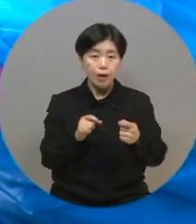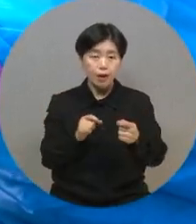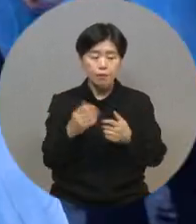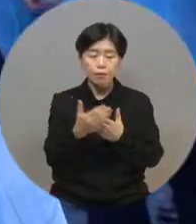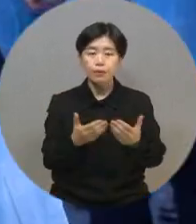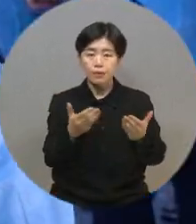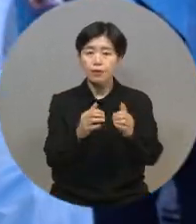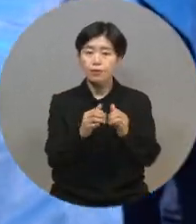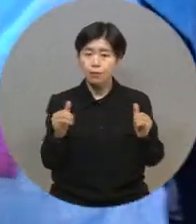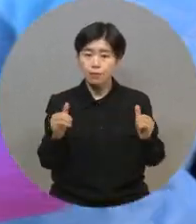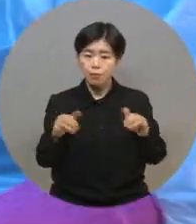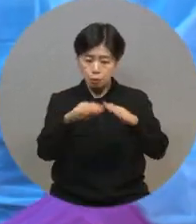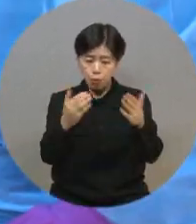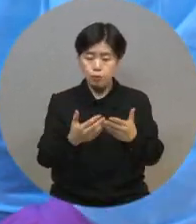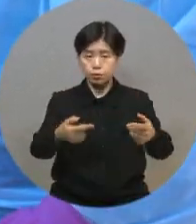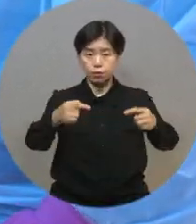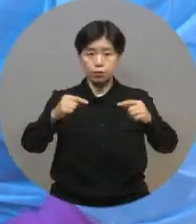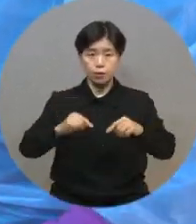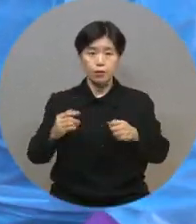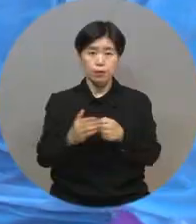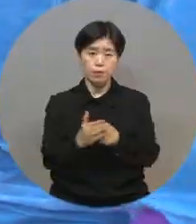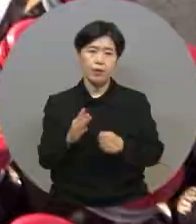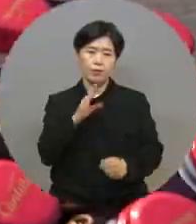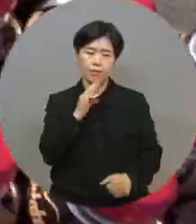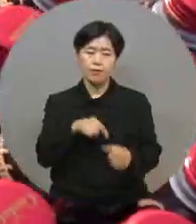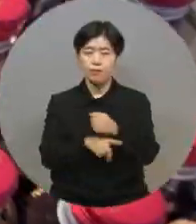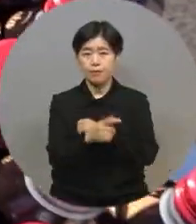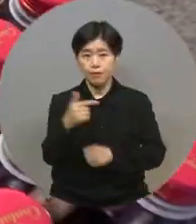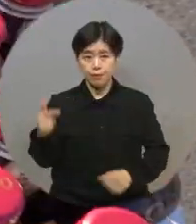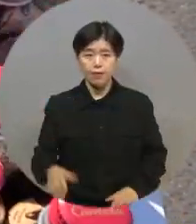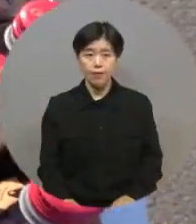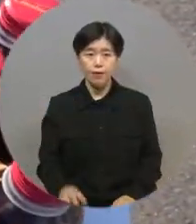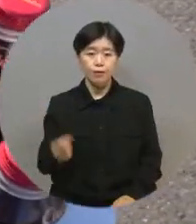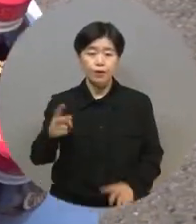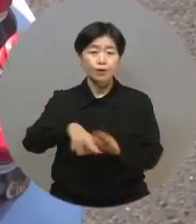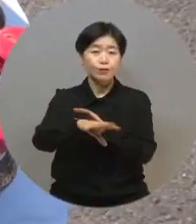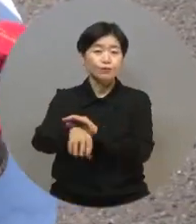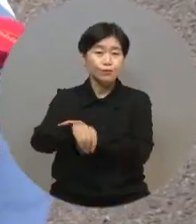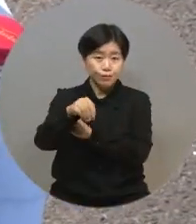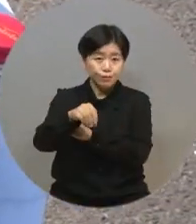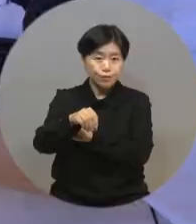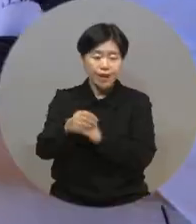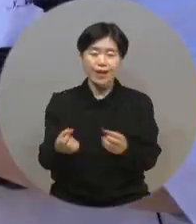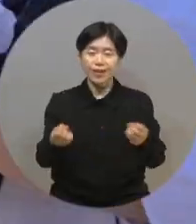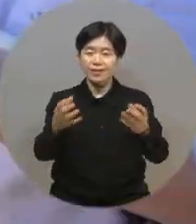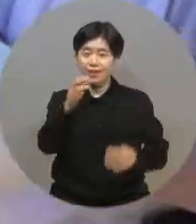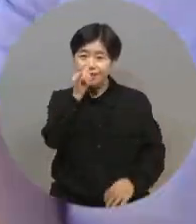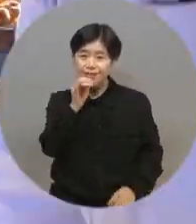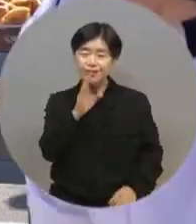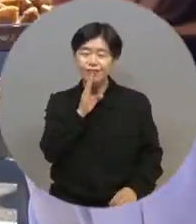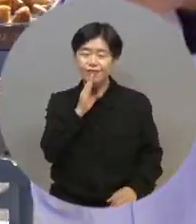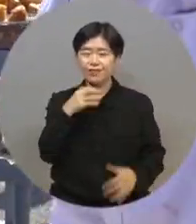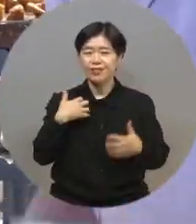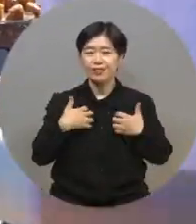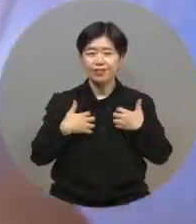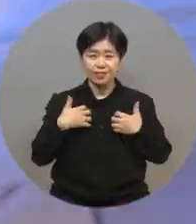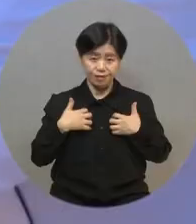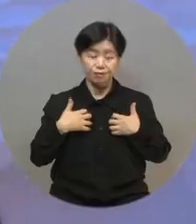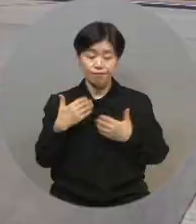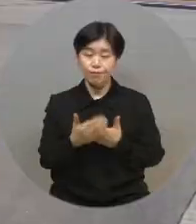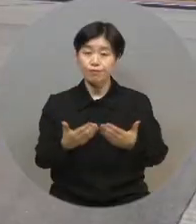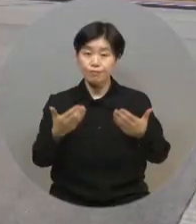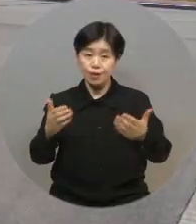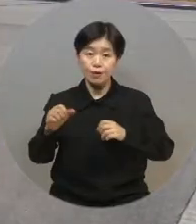함께 참여해 그 의미를 더했으며 참여자들을 위한 경품 뽑기 행사 등이 함께 진행되어 더욱 즐겁고 활기찬 봉사